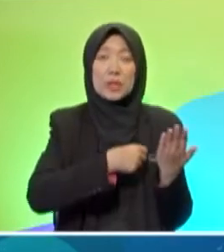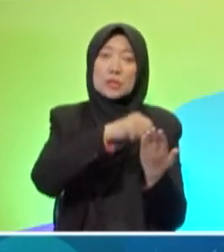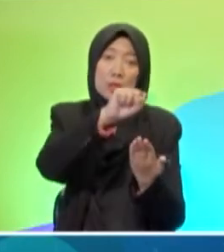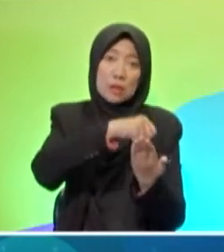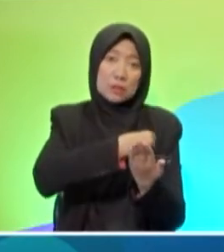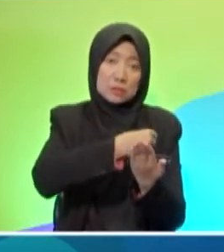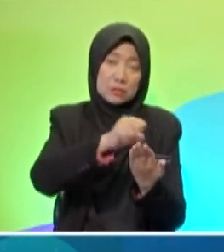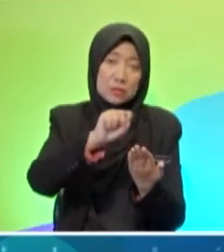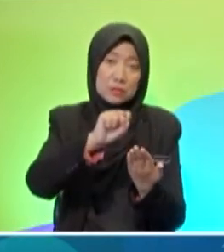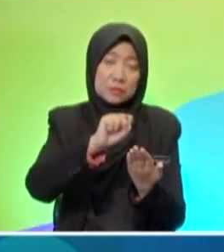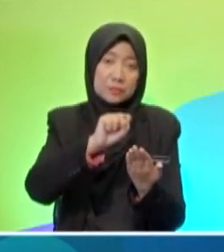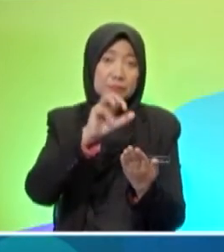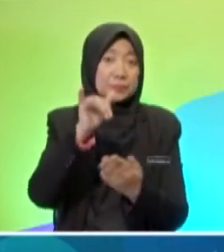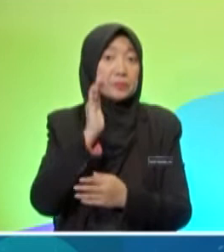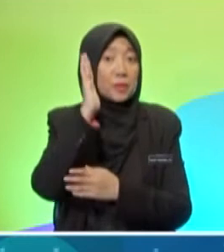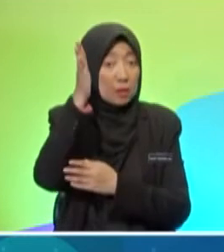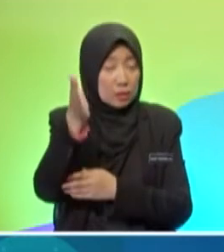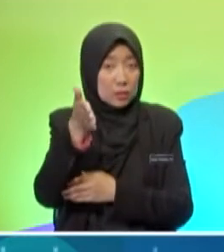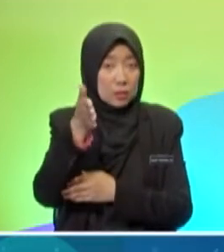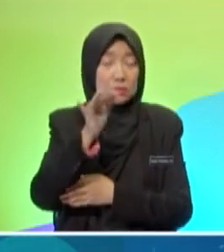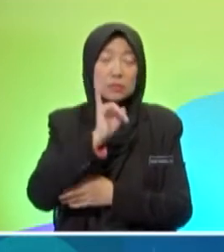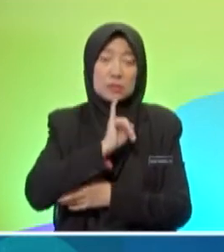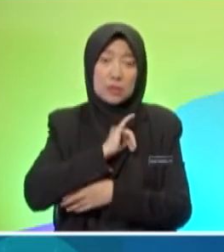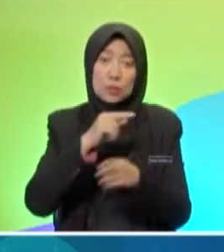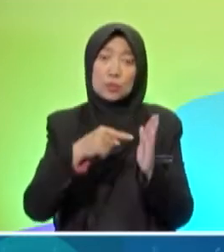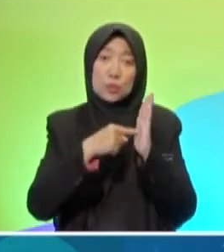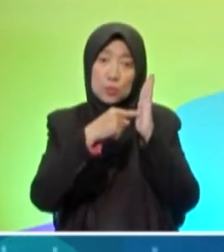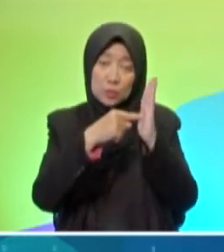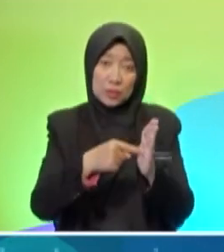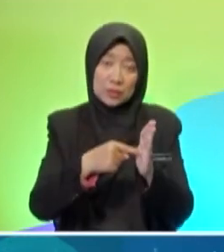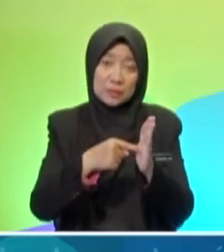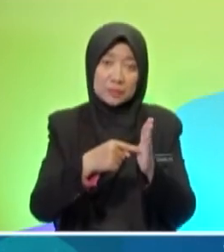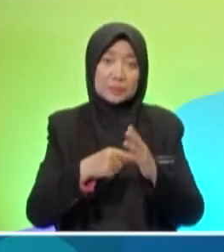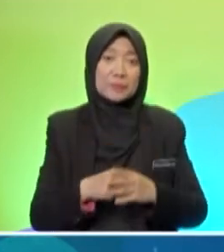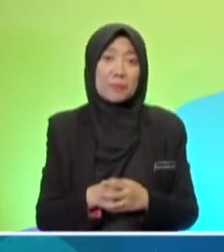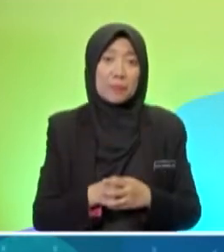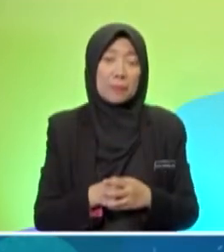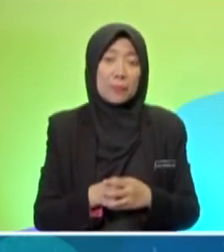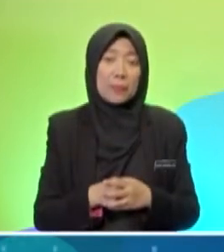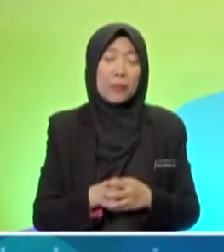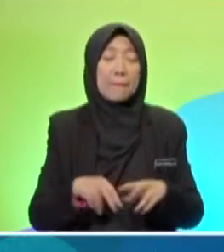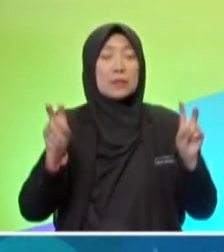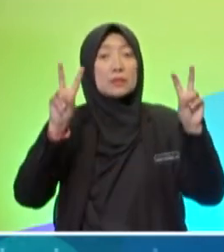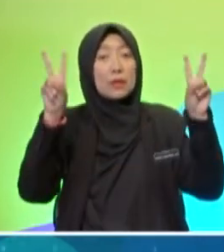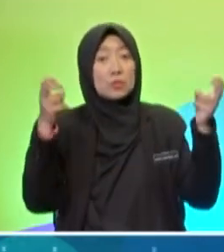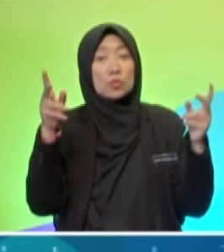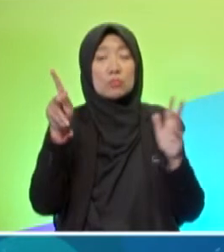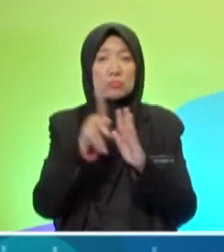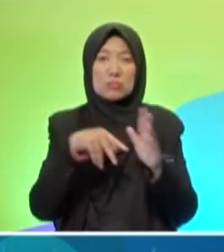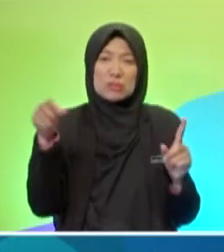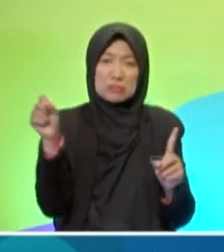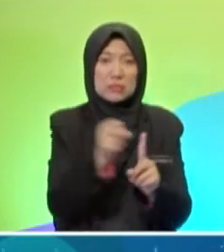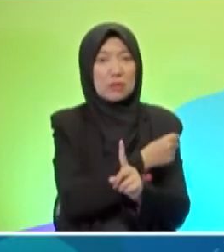akan saja yang akan saya tunjukkan yelah saja yang bertajuk penderaan